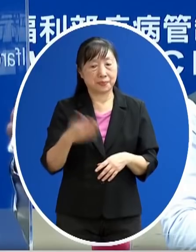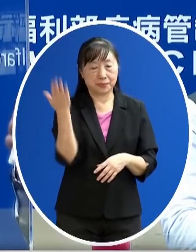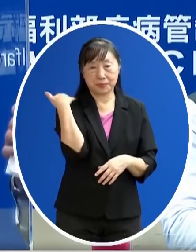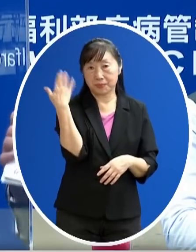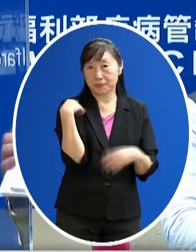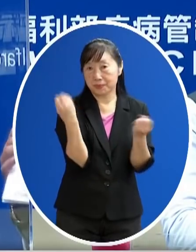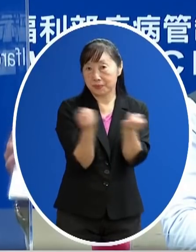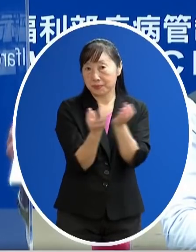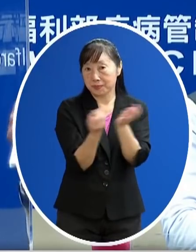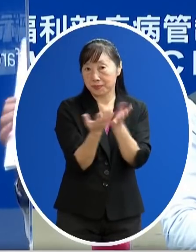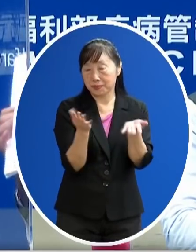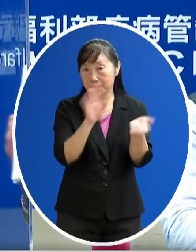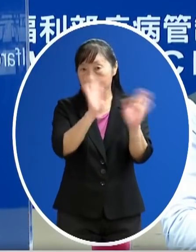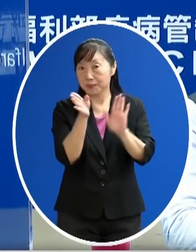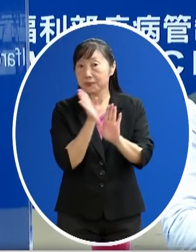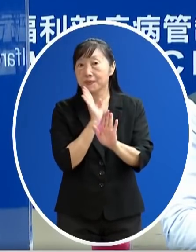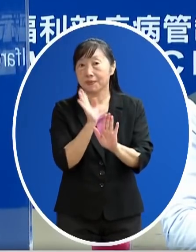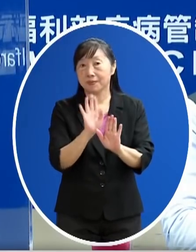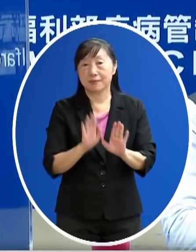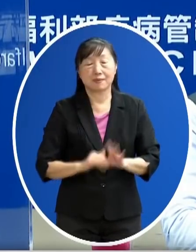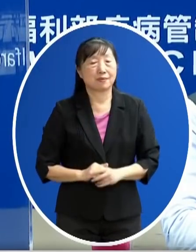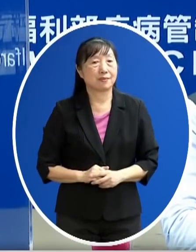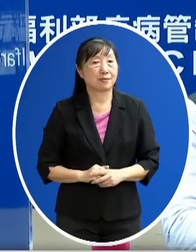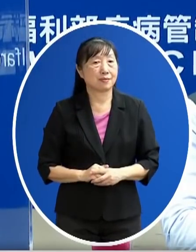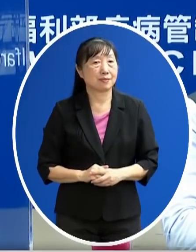案例哈。